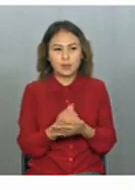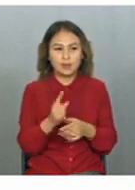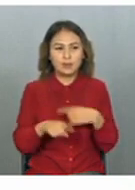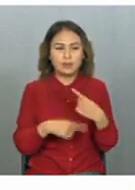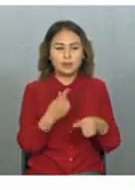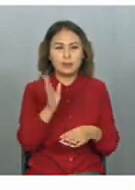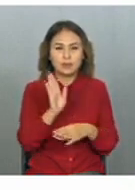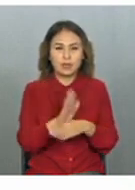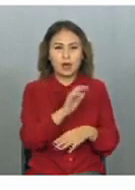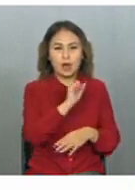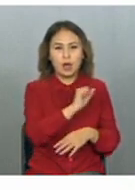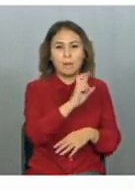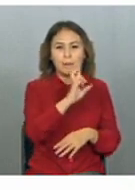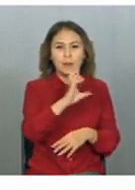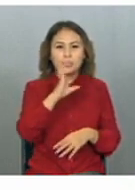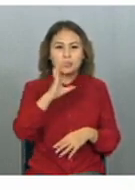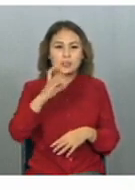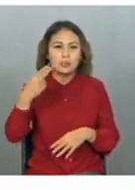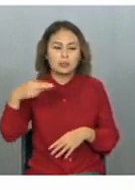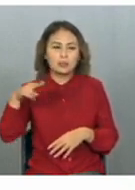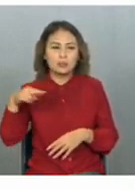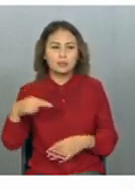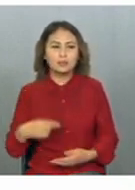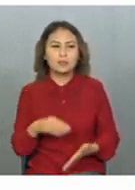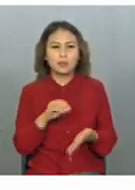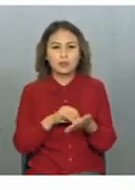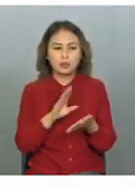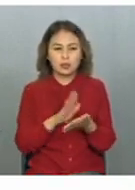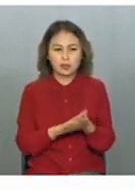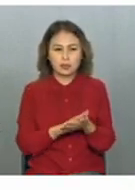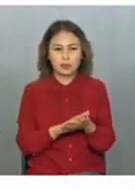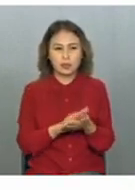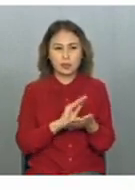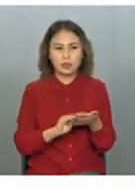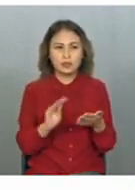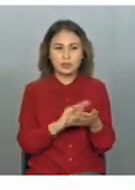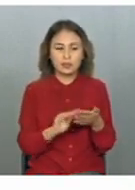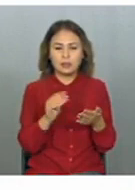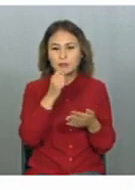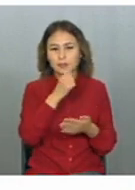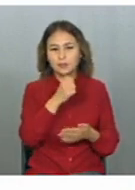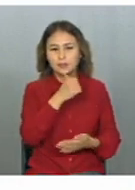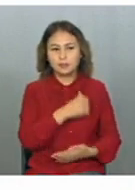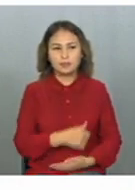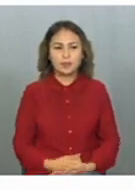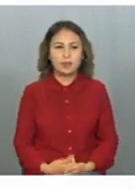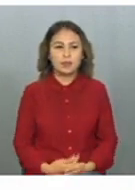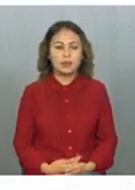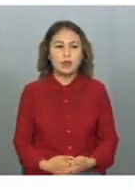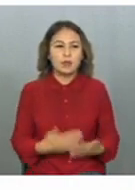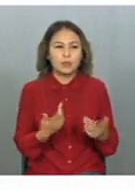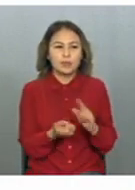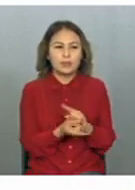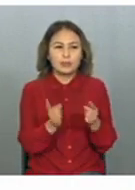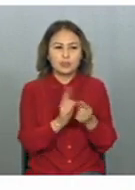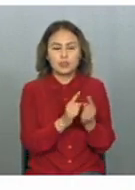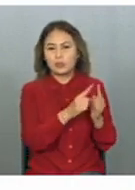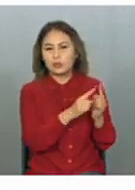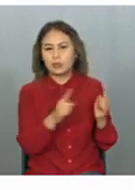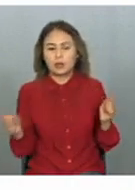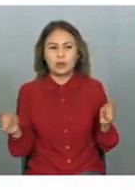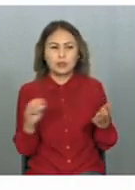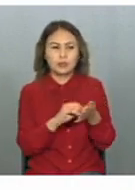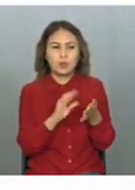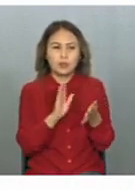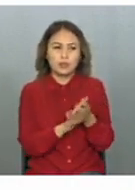тапсырма А, Б, С, Д нүктелерінің координаттарын жазыңыз. Енді бұл жерде керісінше бізге координаттық